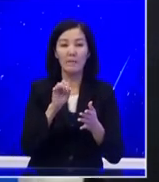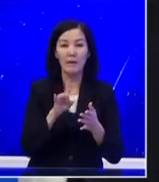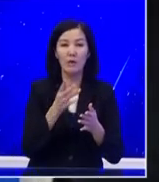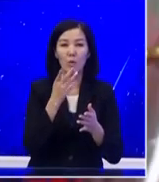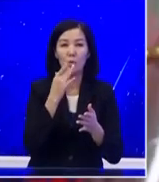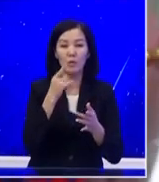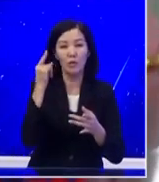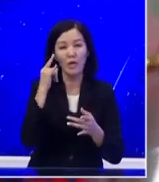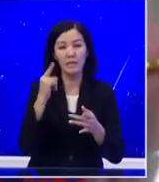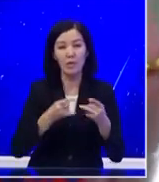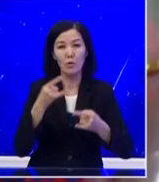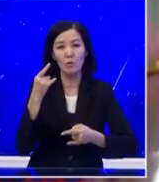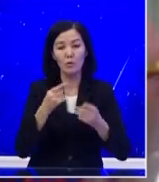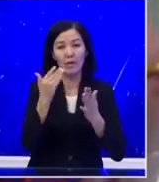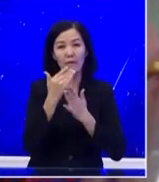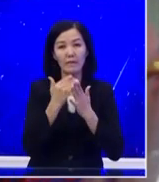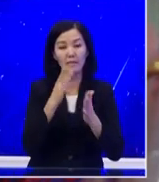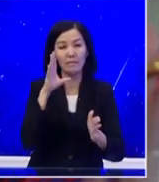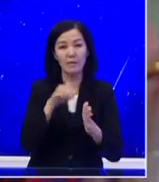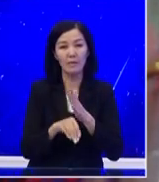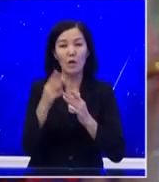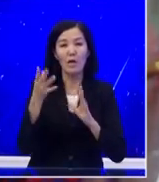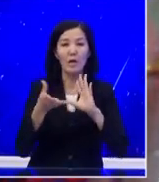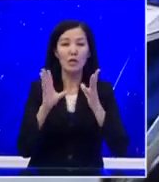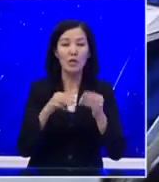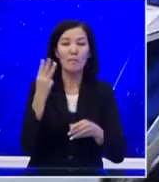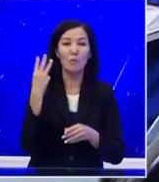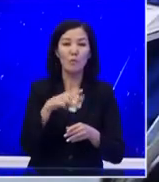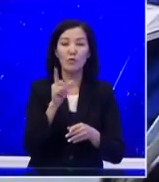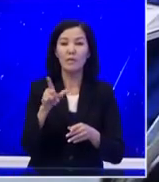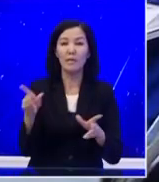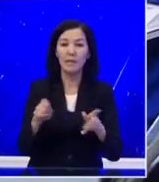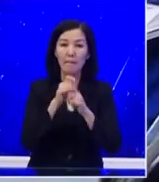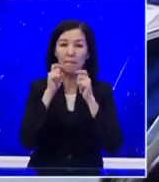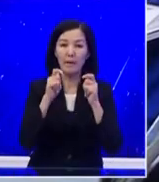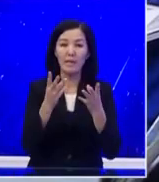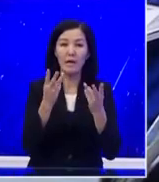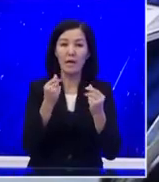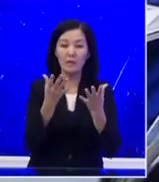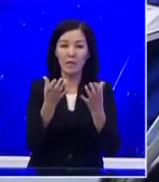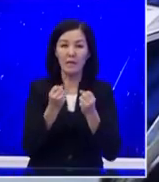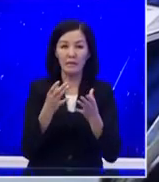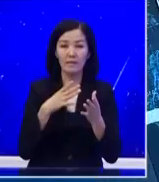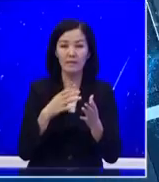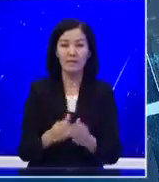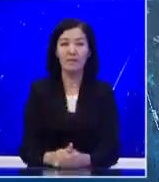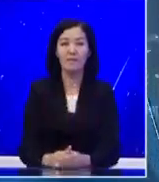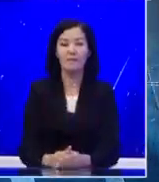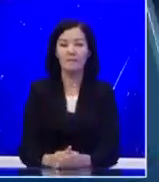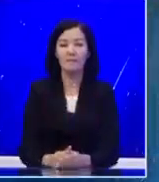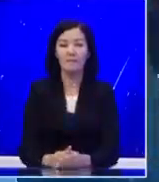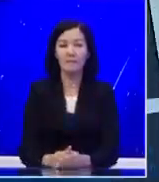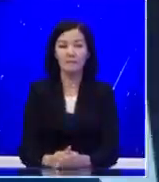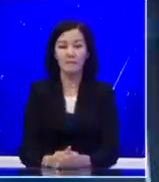арна тілшілері де сол тізімде. Жалпы 30-дан аса бақ өкілі марапатталып, ақшалай сыйлықты қолтықтап қайтты. Кәмшат